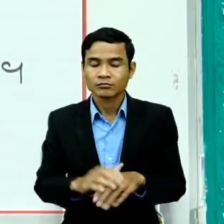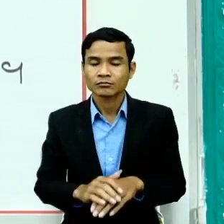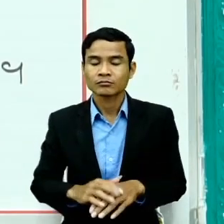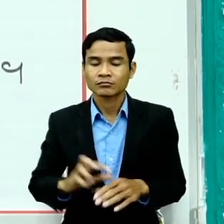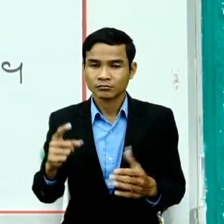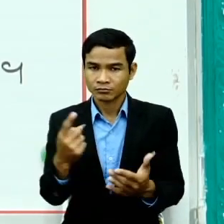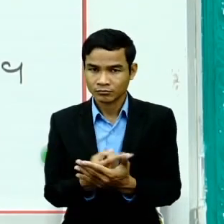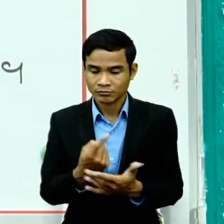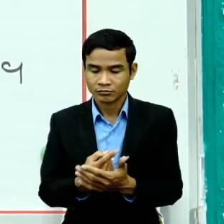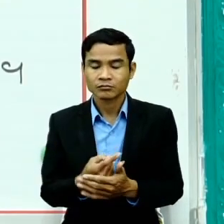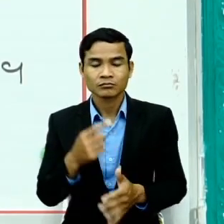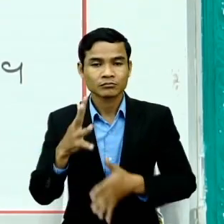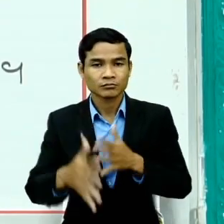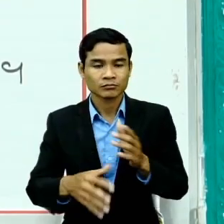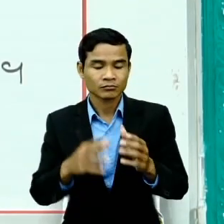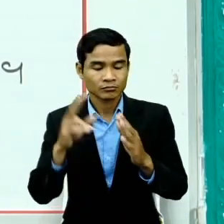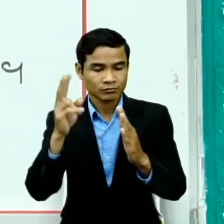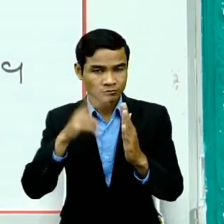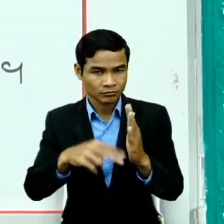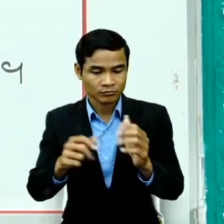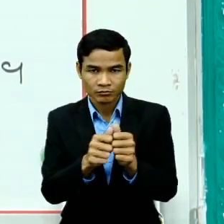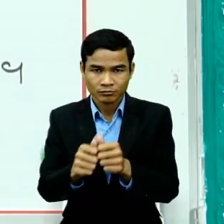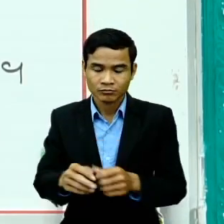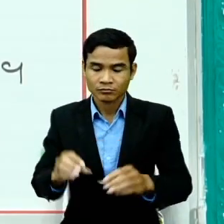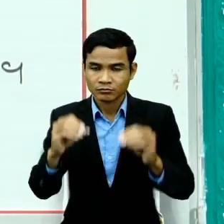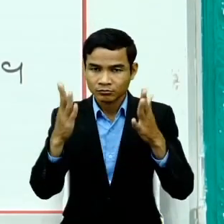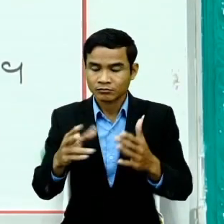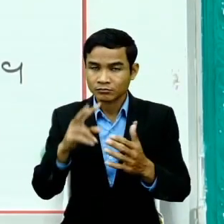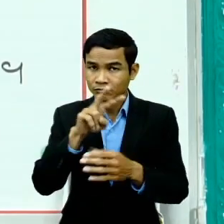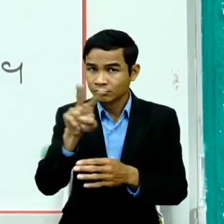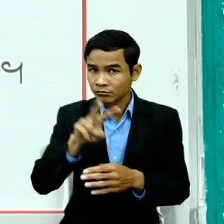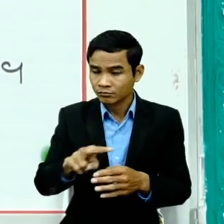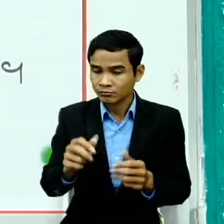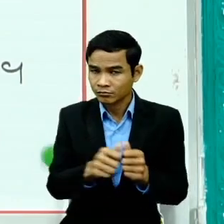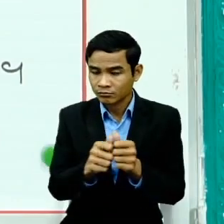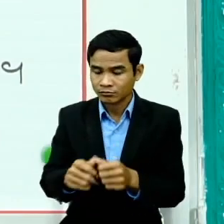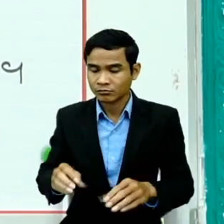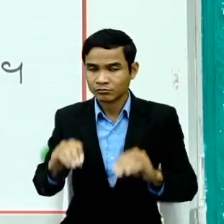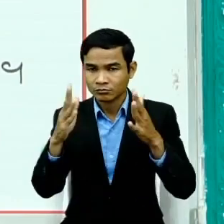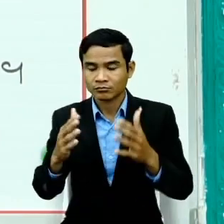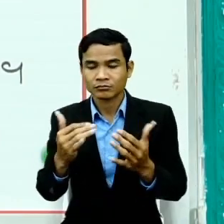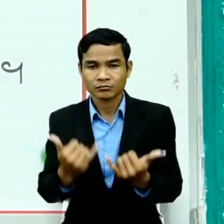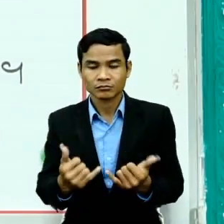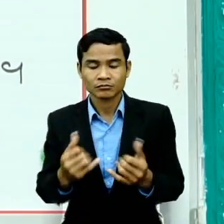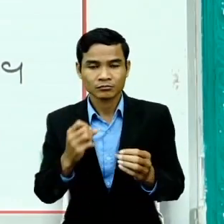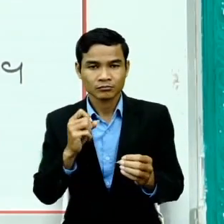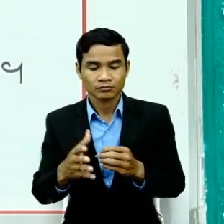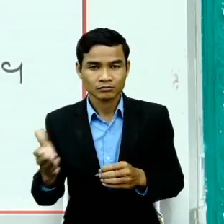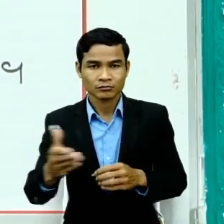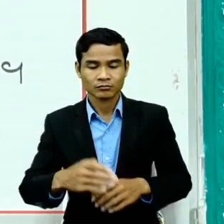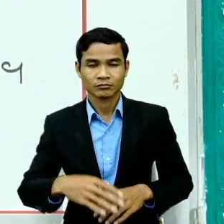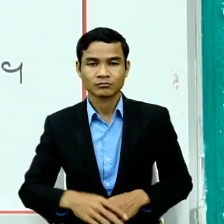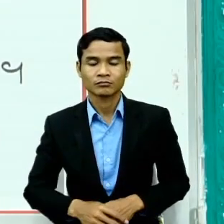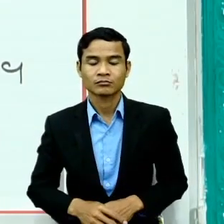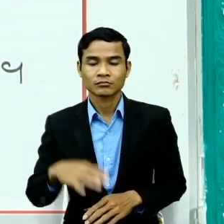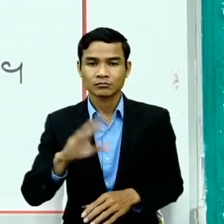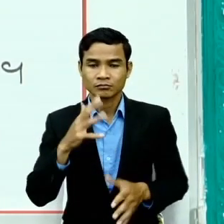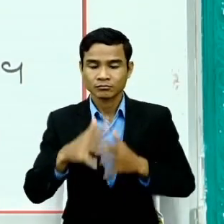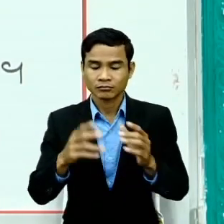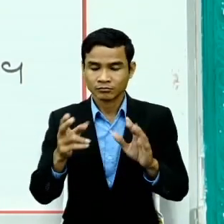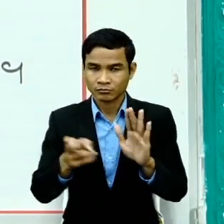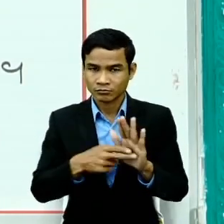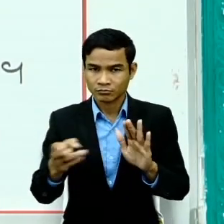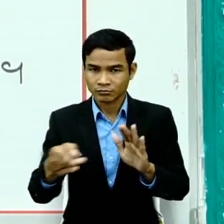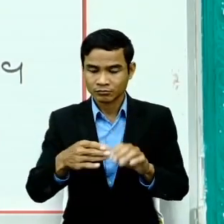chô rốm chà an át tập bọt cho mùi nẹ cổ rút tưởng ọc nế ná con chà ta lấy chân chạp đam an chà con ăn được bàn lư lư nó con